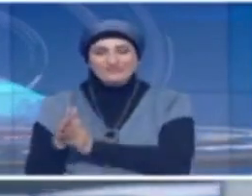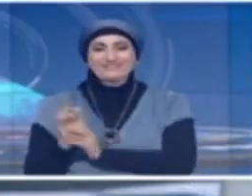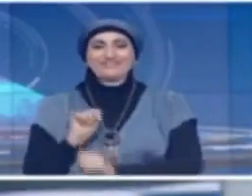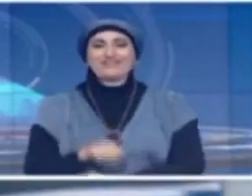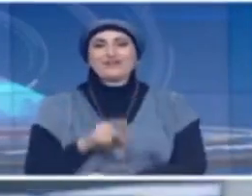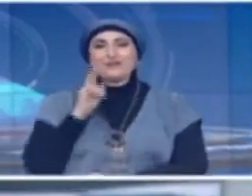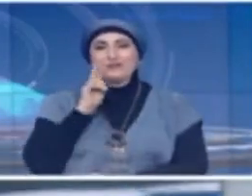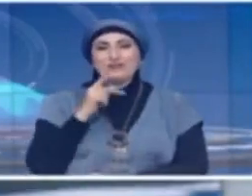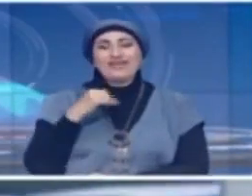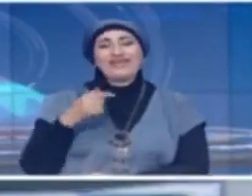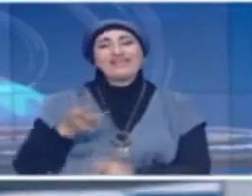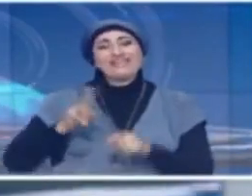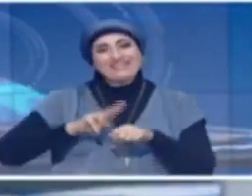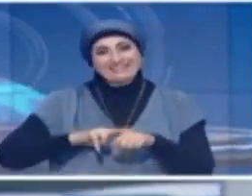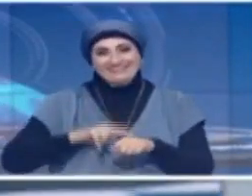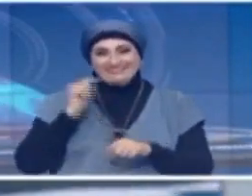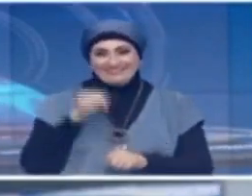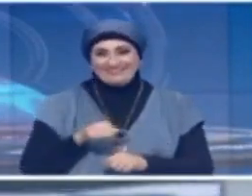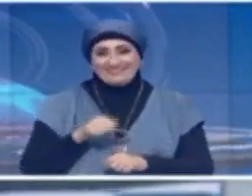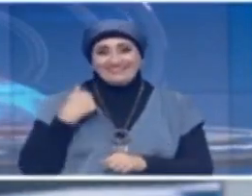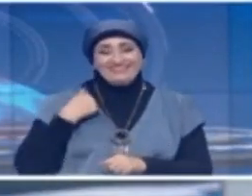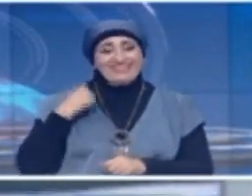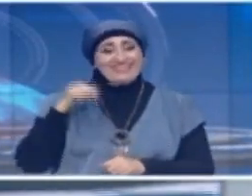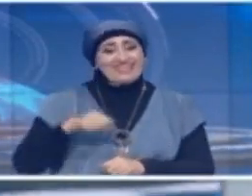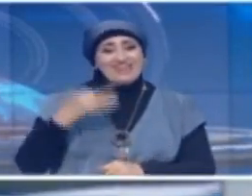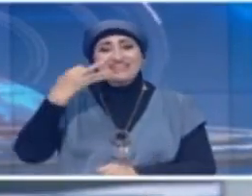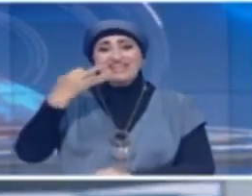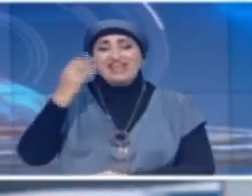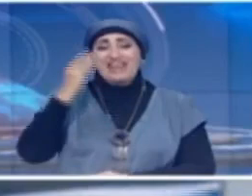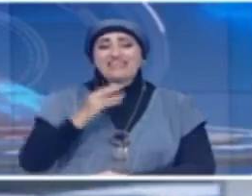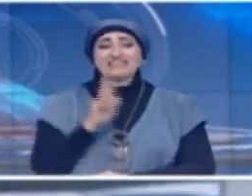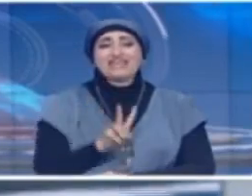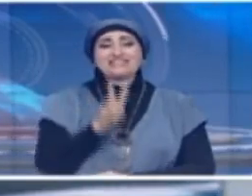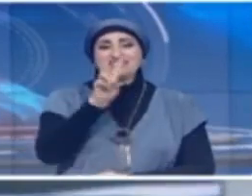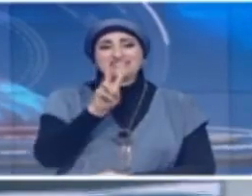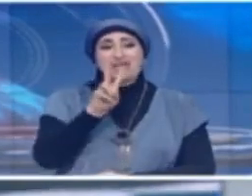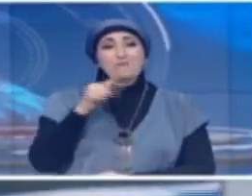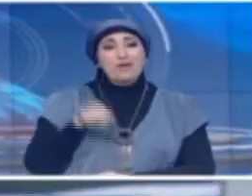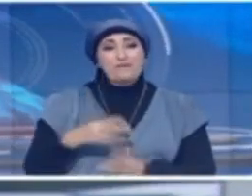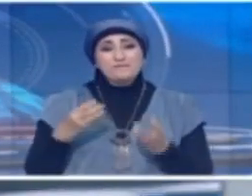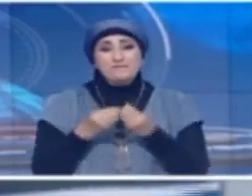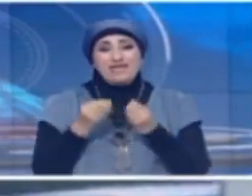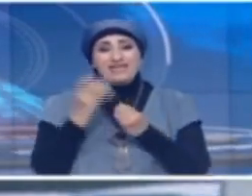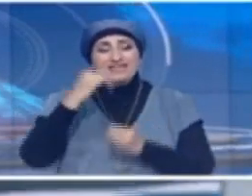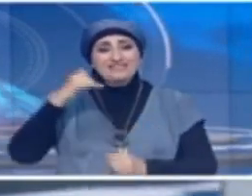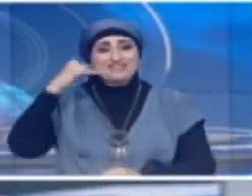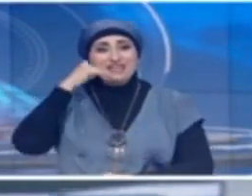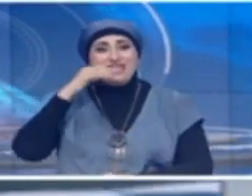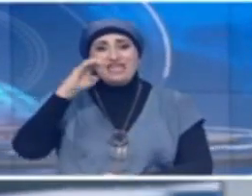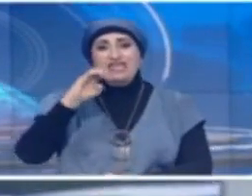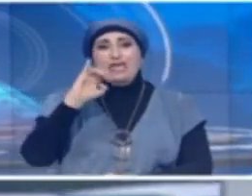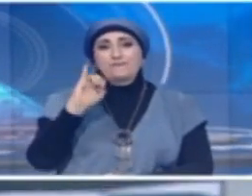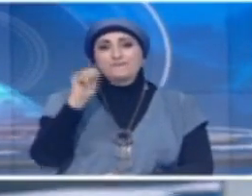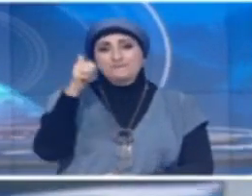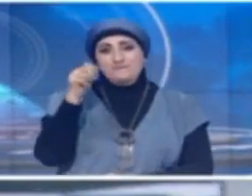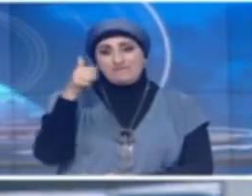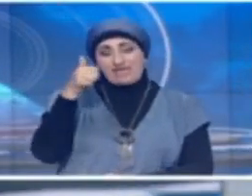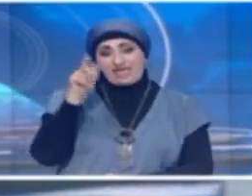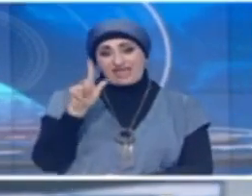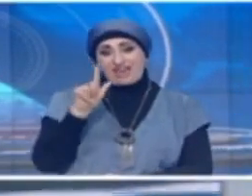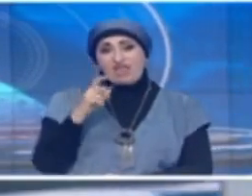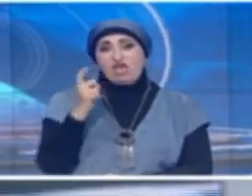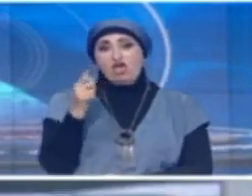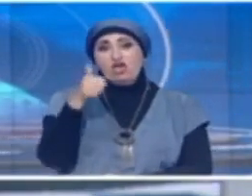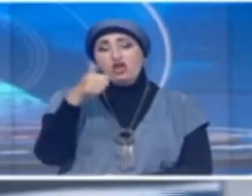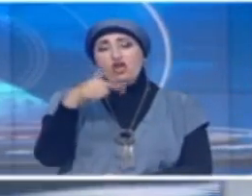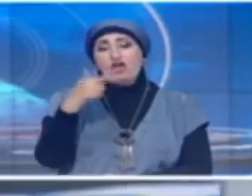ولقراءة أعمق في ثنايا ذكرى الثالث من يوليو ينضم إلينا عبر الهاتف الأستاذ جمال رائف، نائب مدير